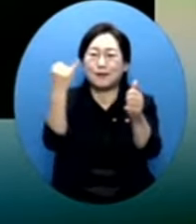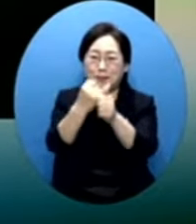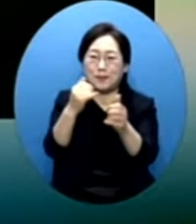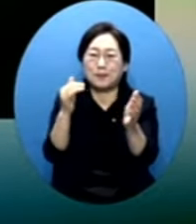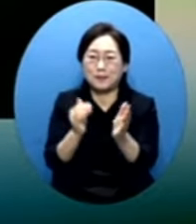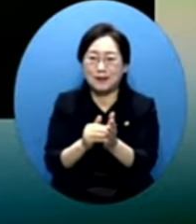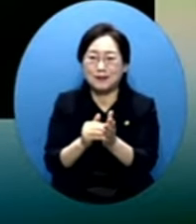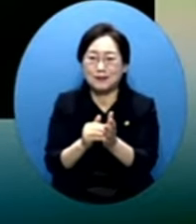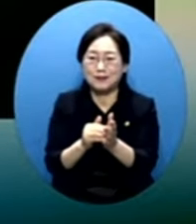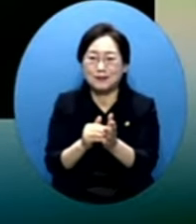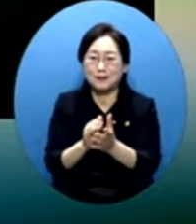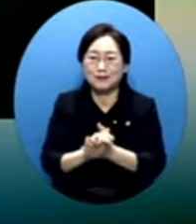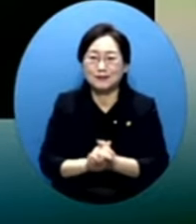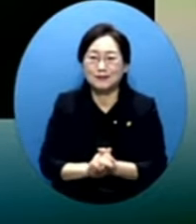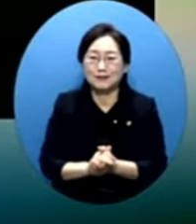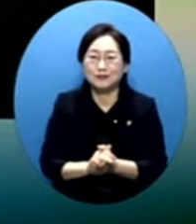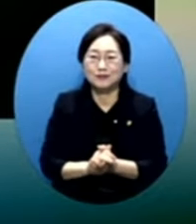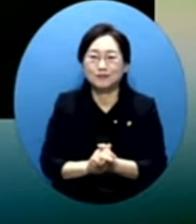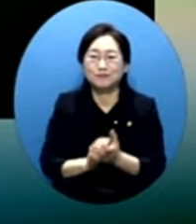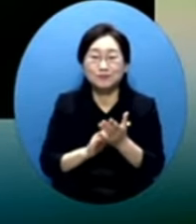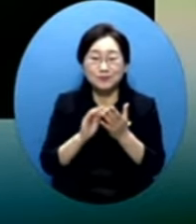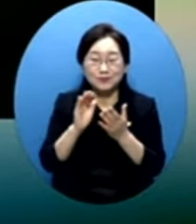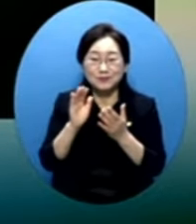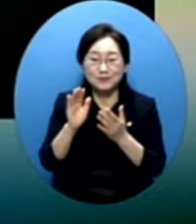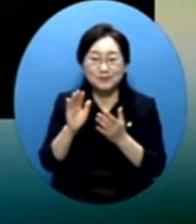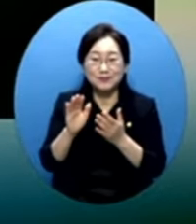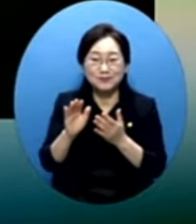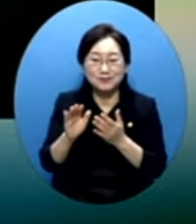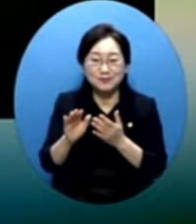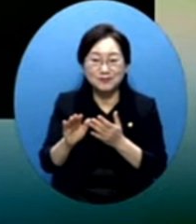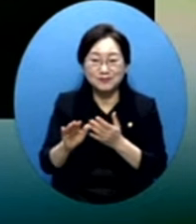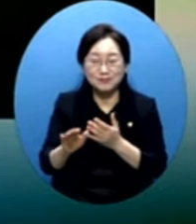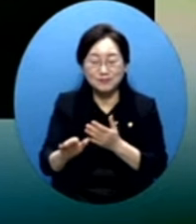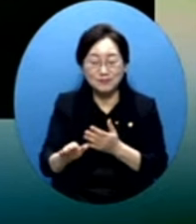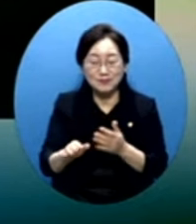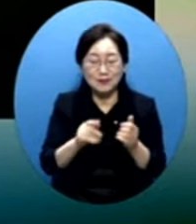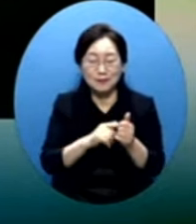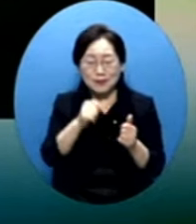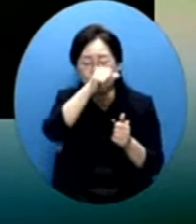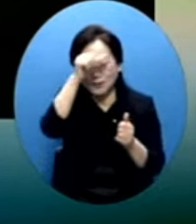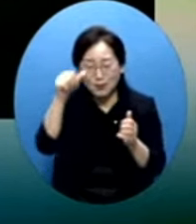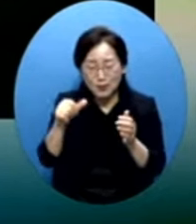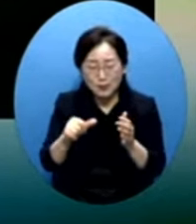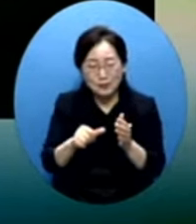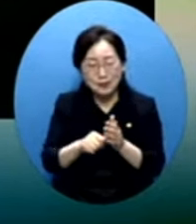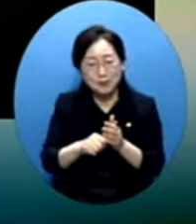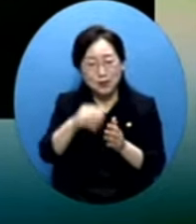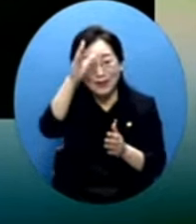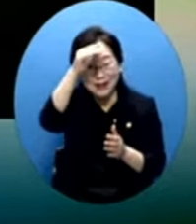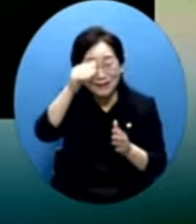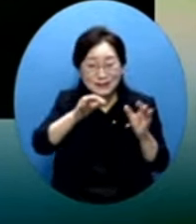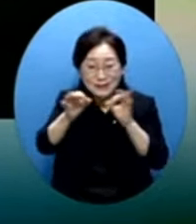결혼하고 그리고 서 이제 본이 평생 어릴 때부터 닭 가게를